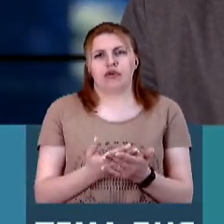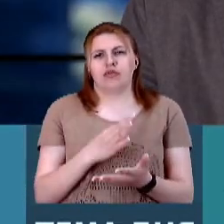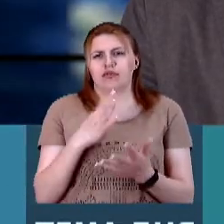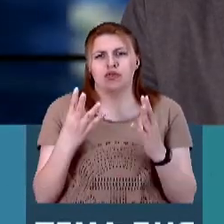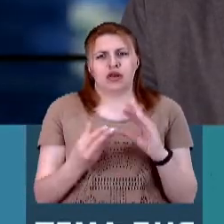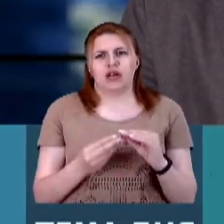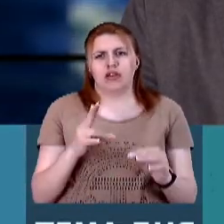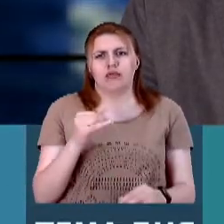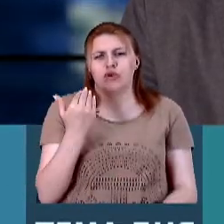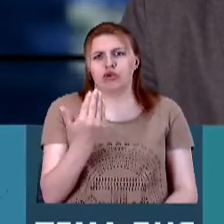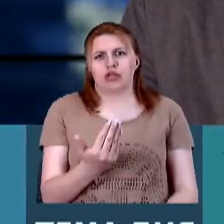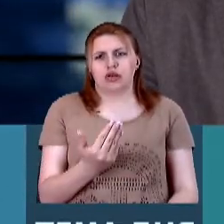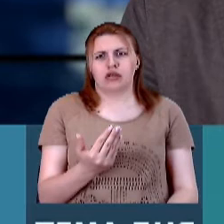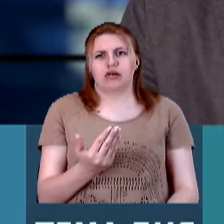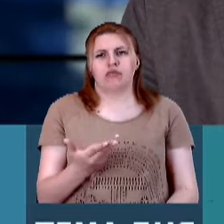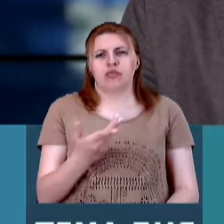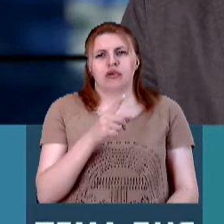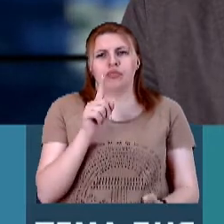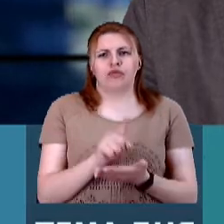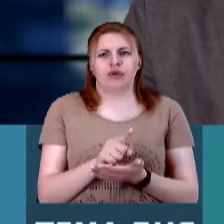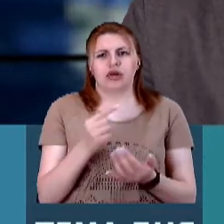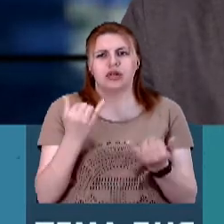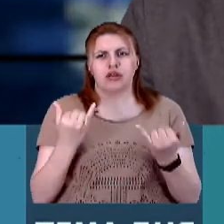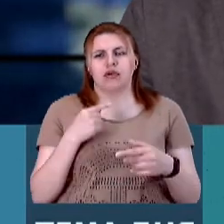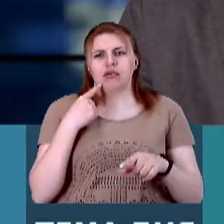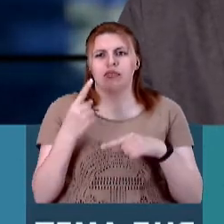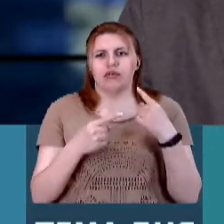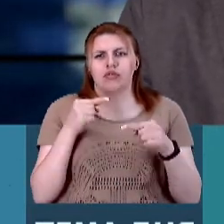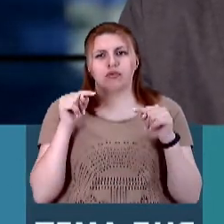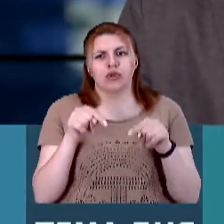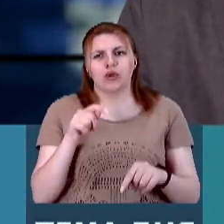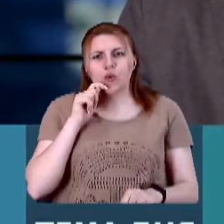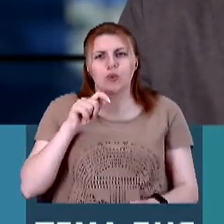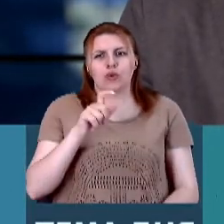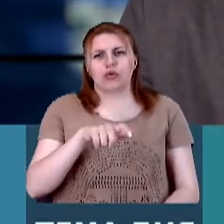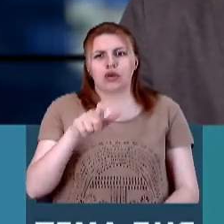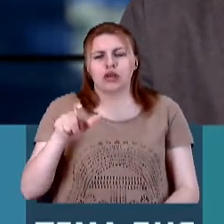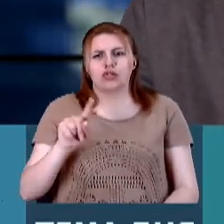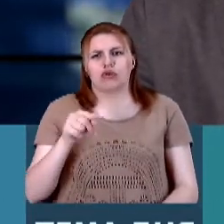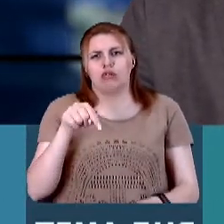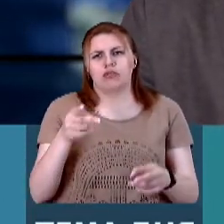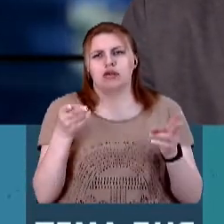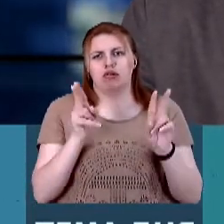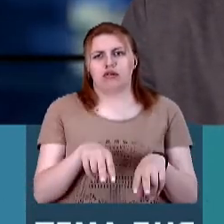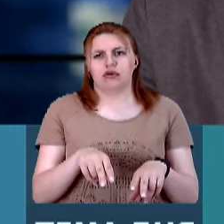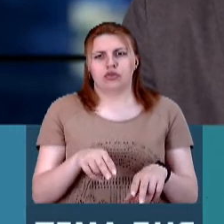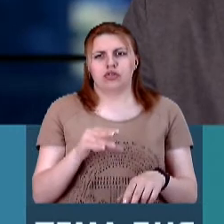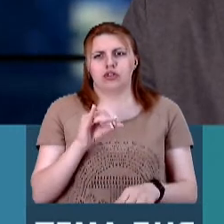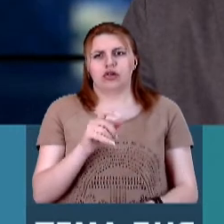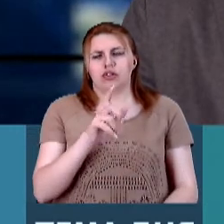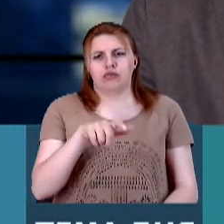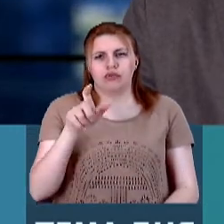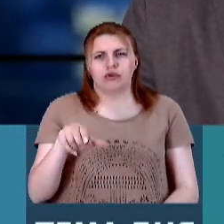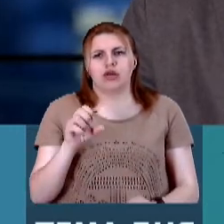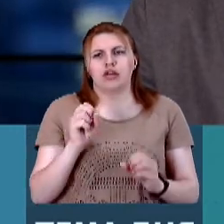про них. Ми повинні зараз говорити про тих українців, які там залишились. І вони як заручники